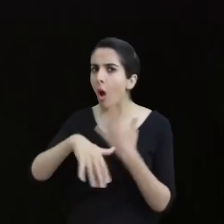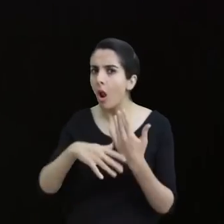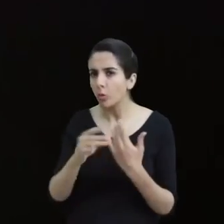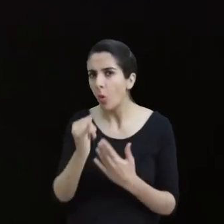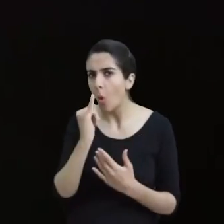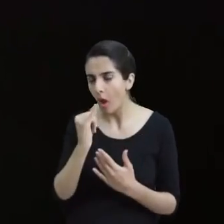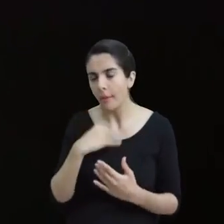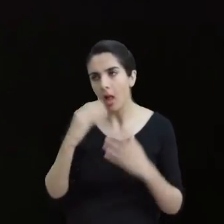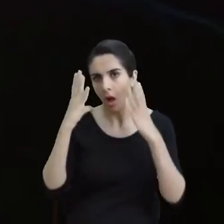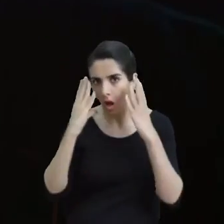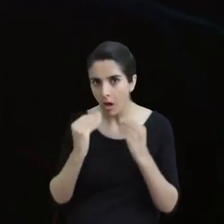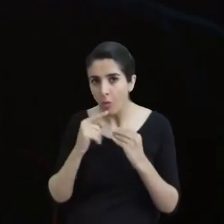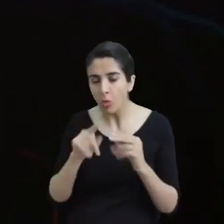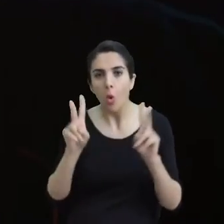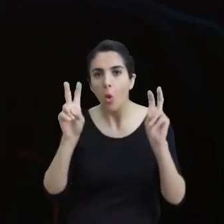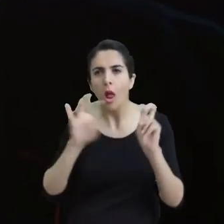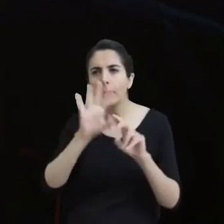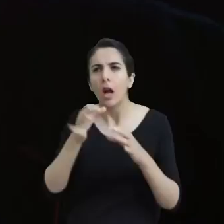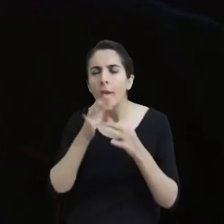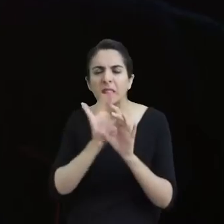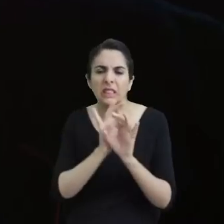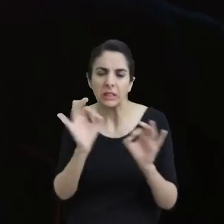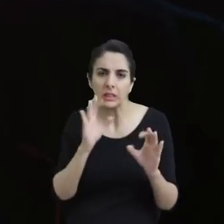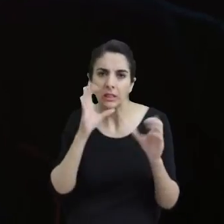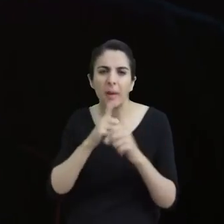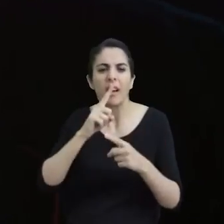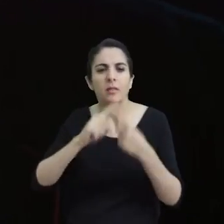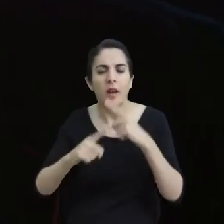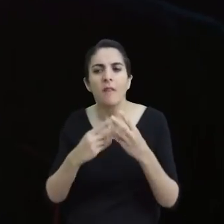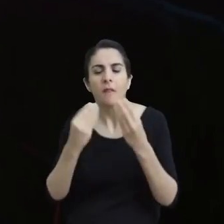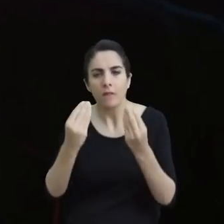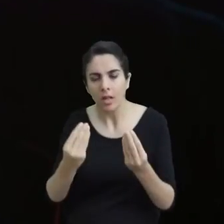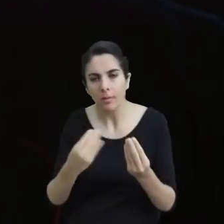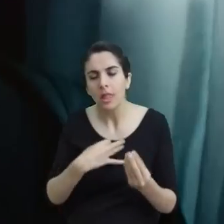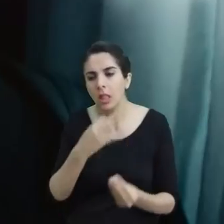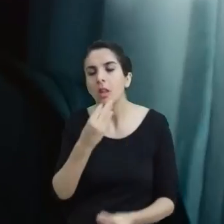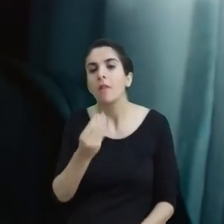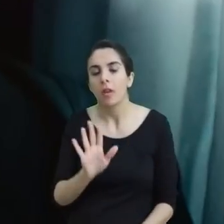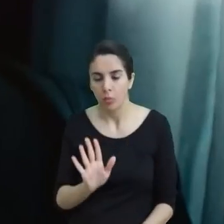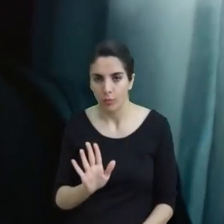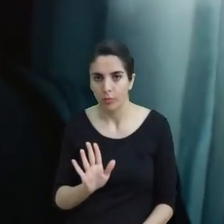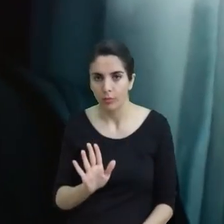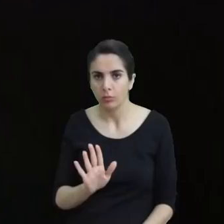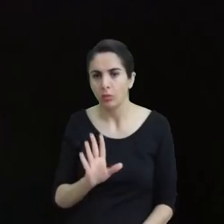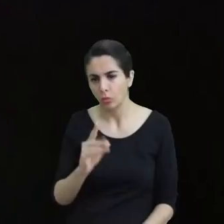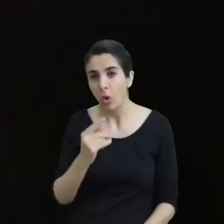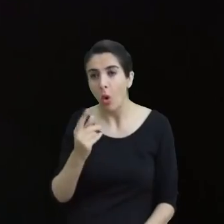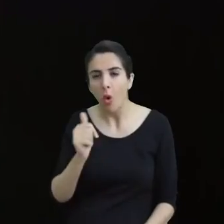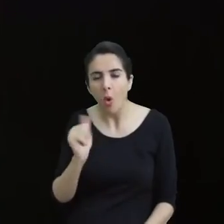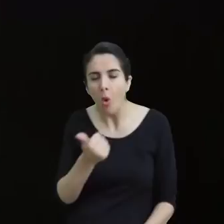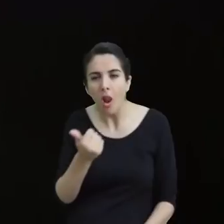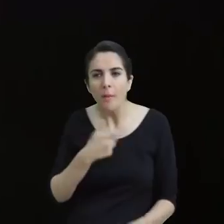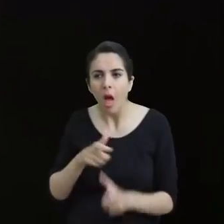Olayın vehametini anladım. Bu meselenin hiç kimse tarafından siyaset malzemesi yapılmasına müsaade etmeyeceğiz.